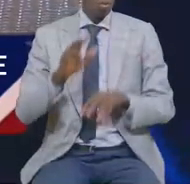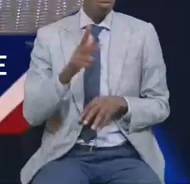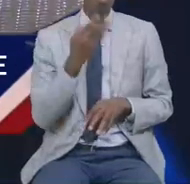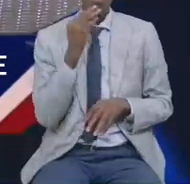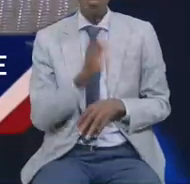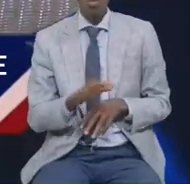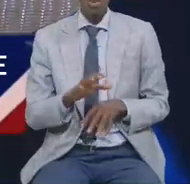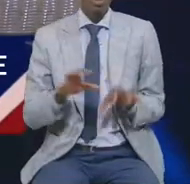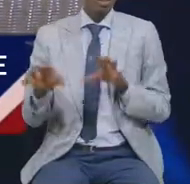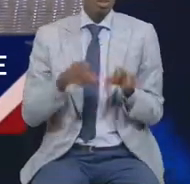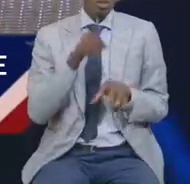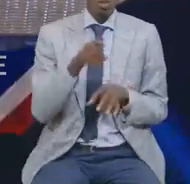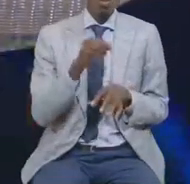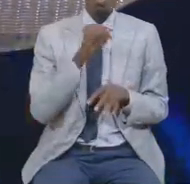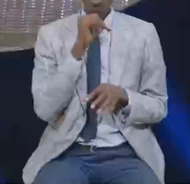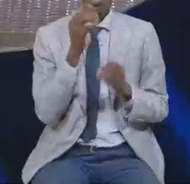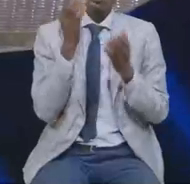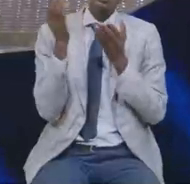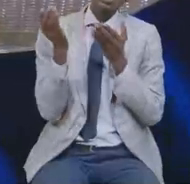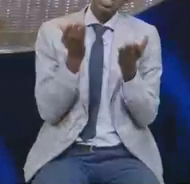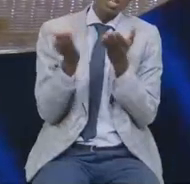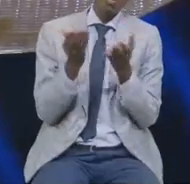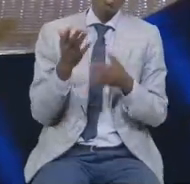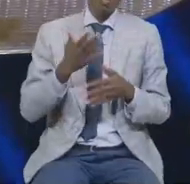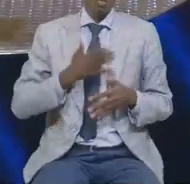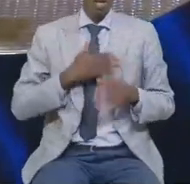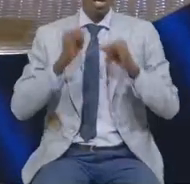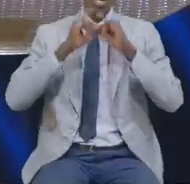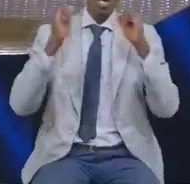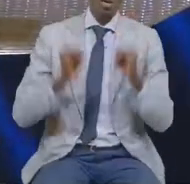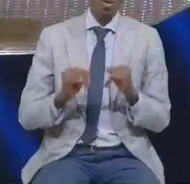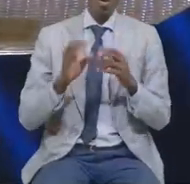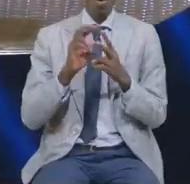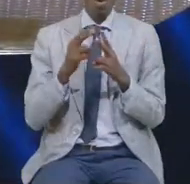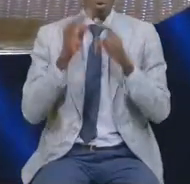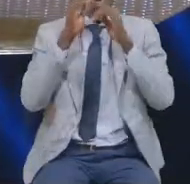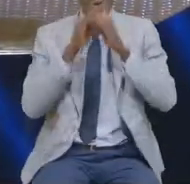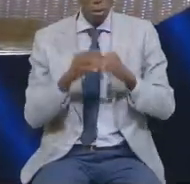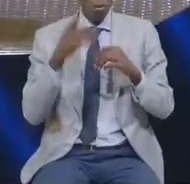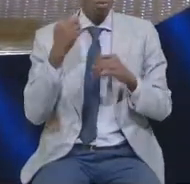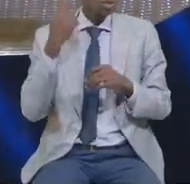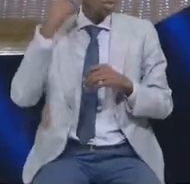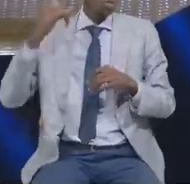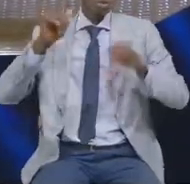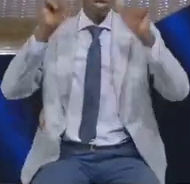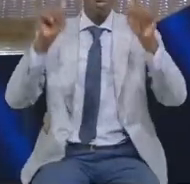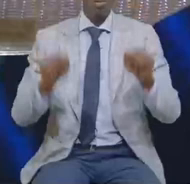Meshach et Abednego, que vous ne servez pas mes dieux et que vous n'adorez pas la statue d'or que j'ai